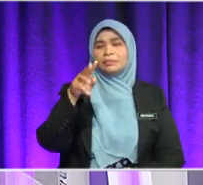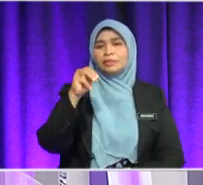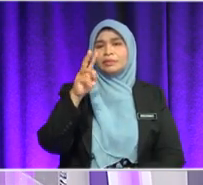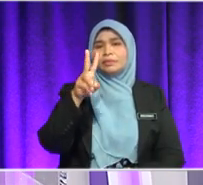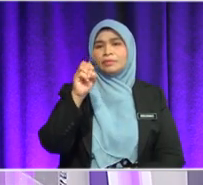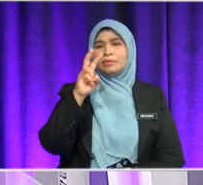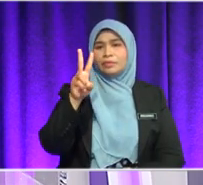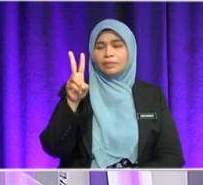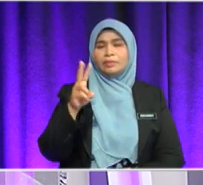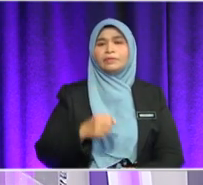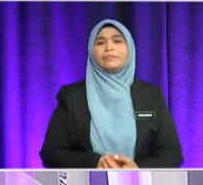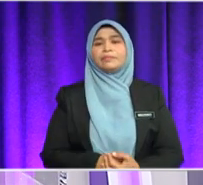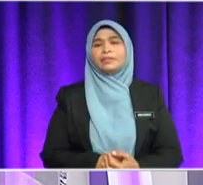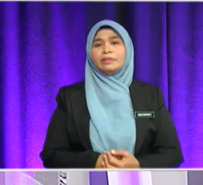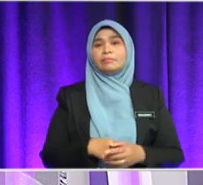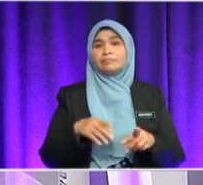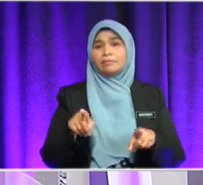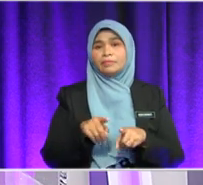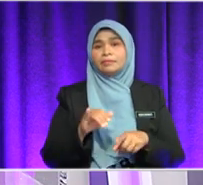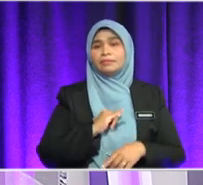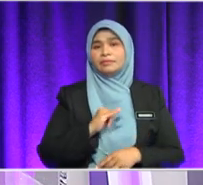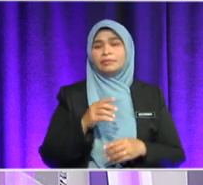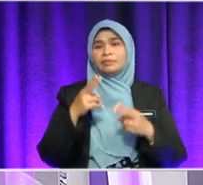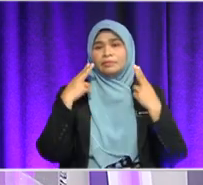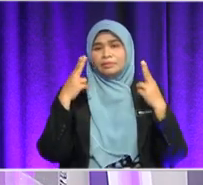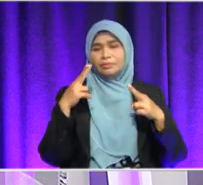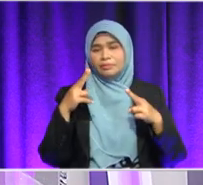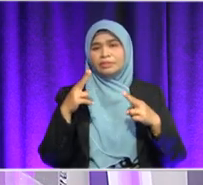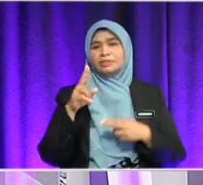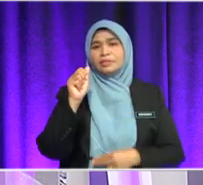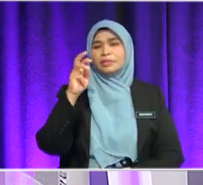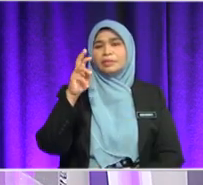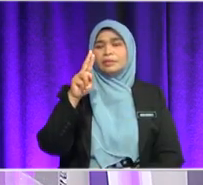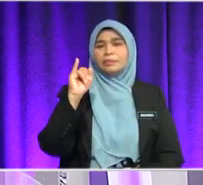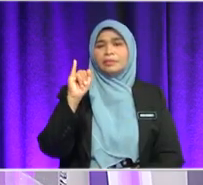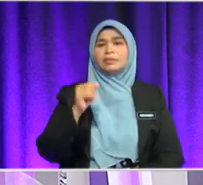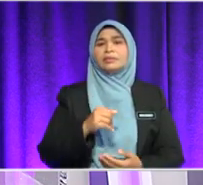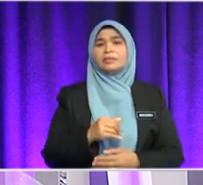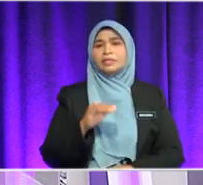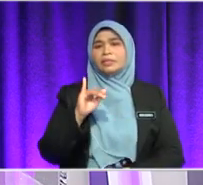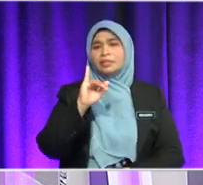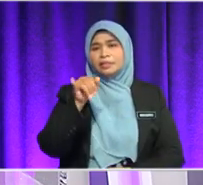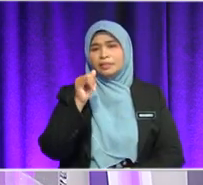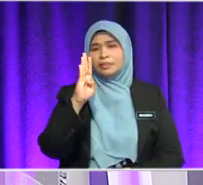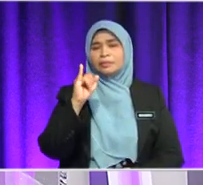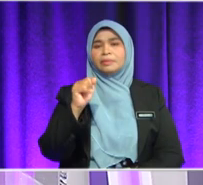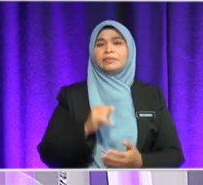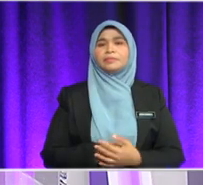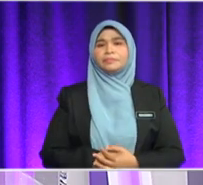masih lagi bersama dengan saya Lukman Hakim bersama dengan saya juga Ustadz Muhammad kita